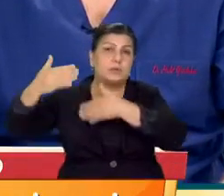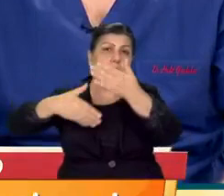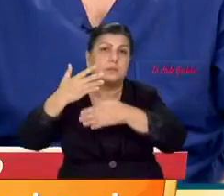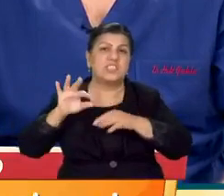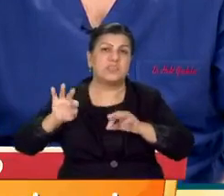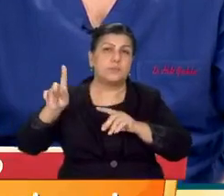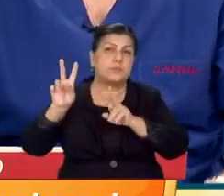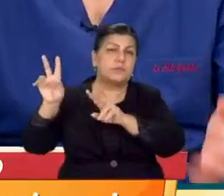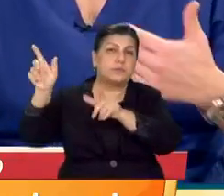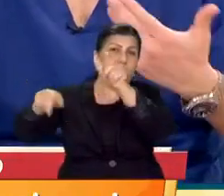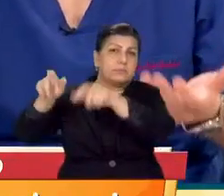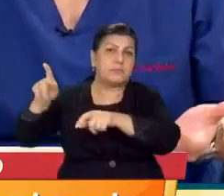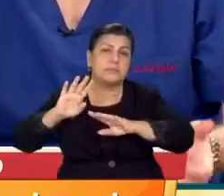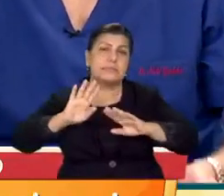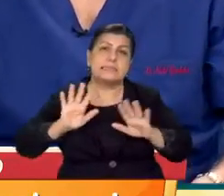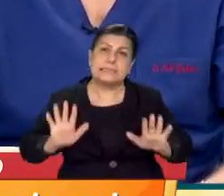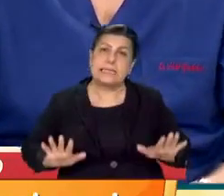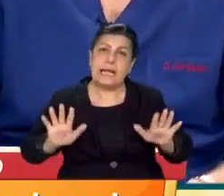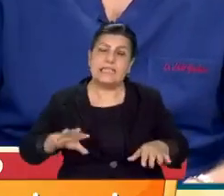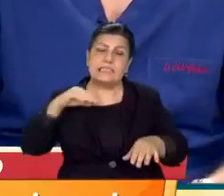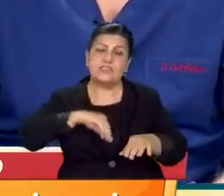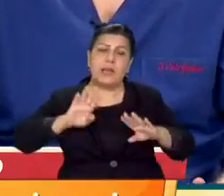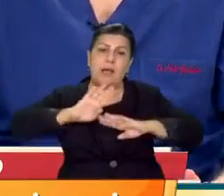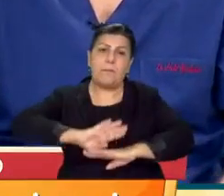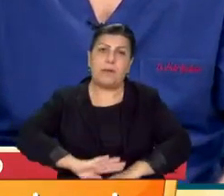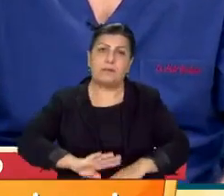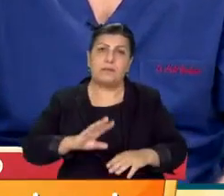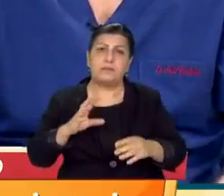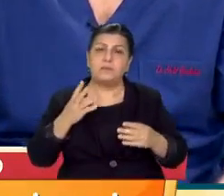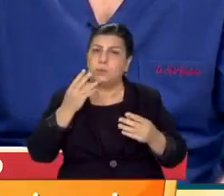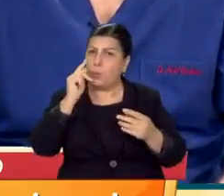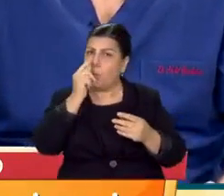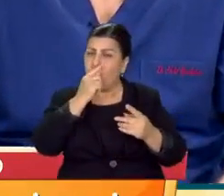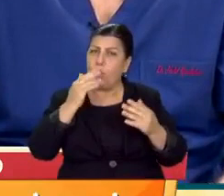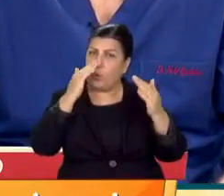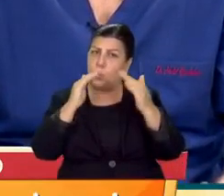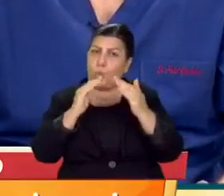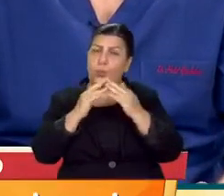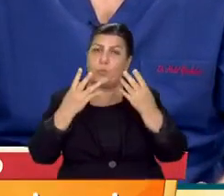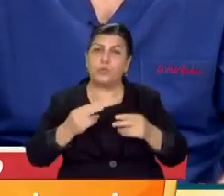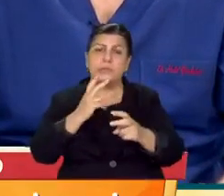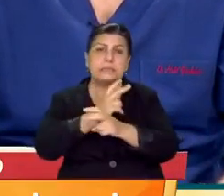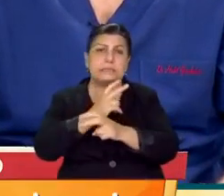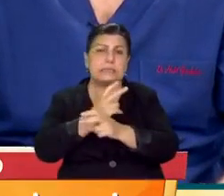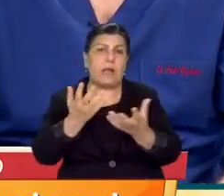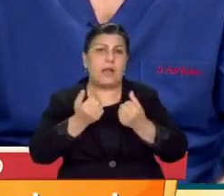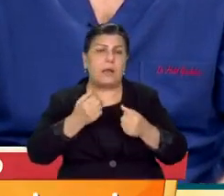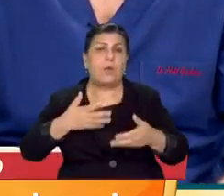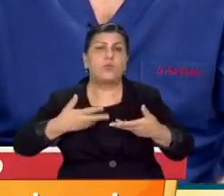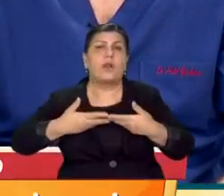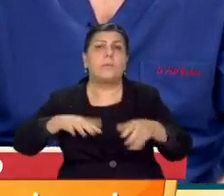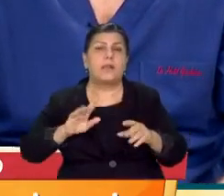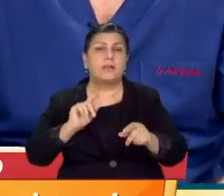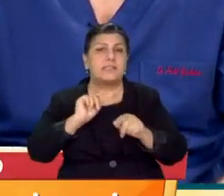Takin dirler kapanık içe kapanık tırlar çok kolay uyum sağlarlar Biz kalmaktan hoşlanmazlar